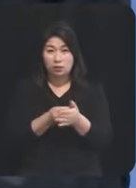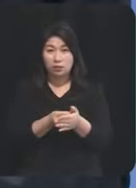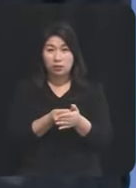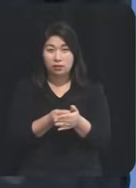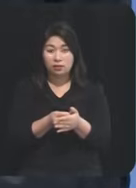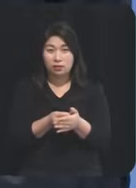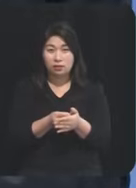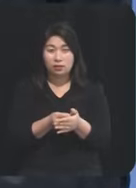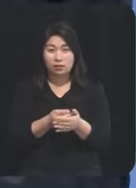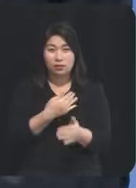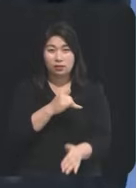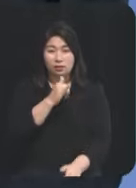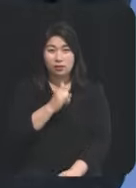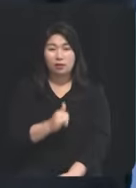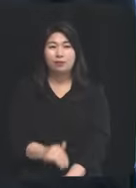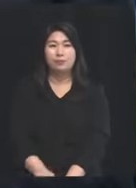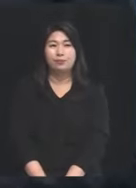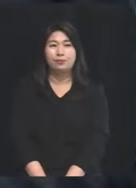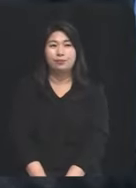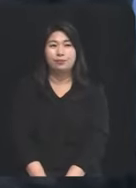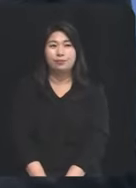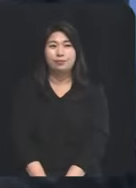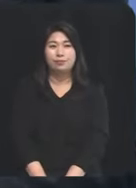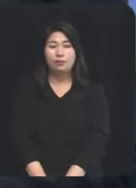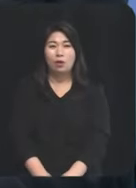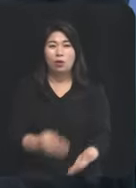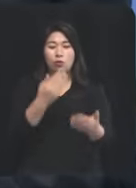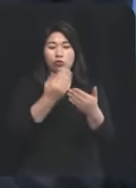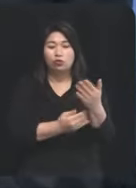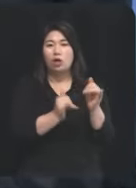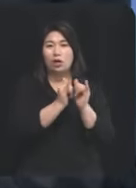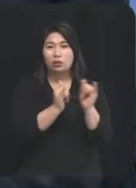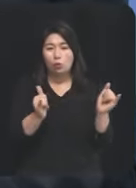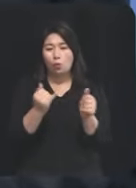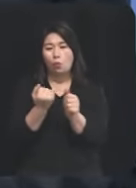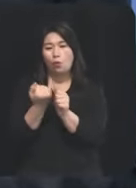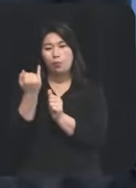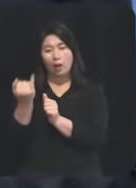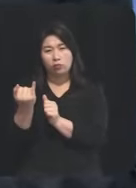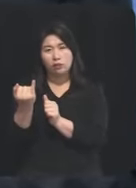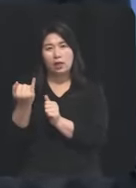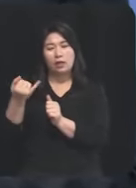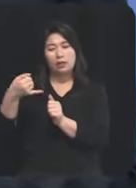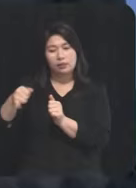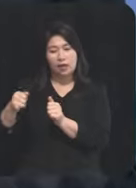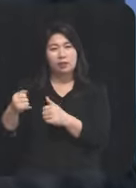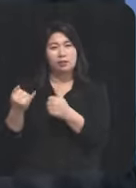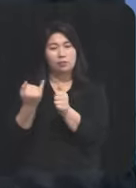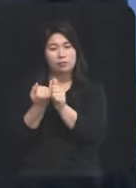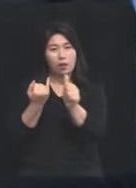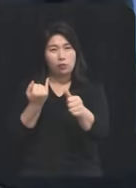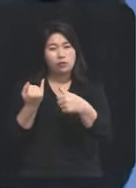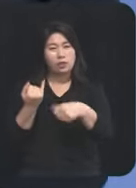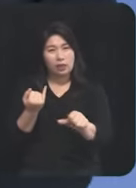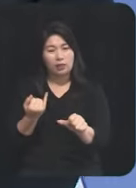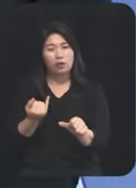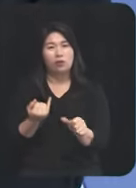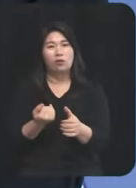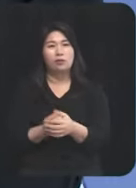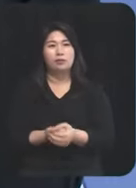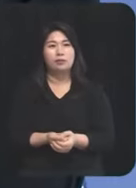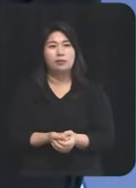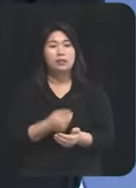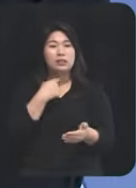혹시 아십니까? 그 유가족과 배우자 자녀가 그러니까 희생자는 희생자고 예, 예, 희생,